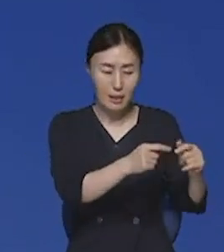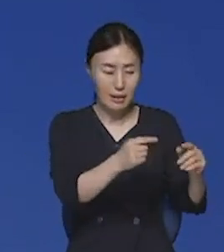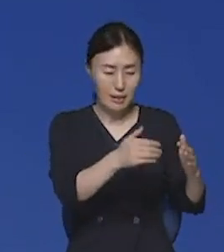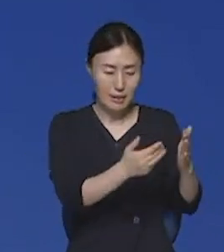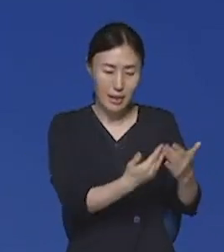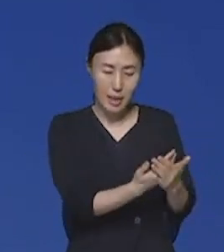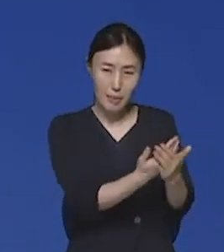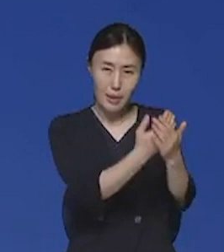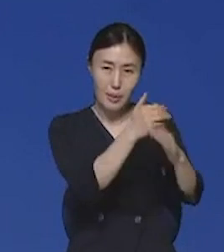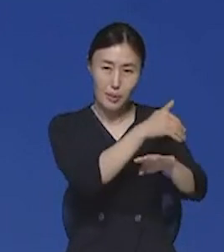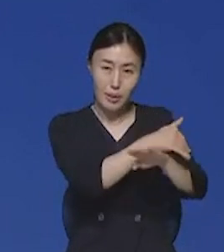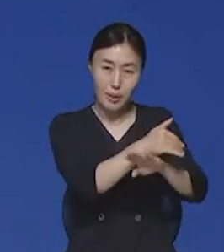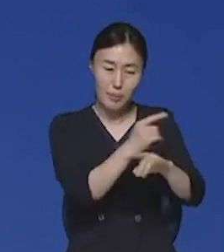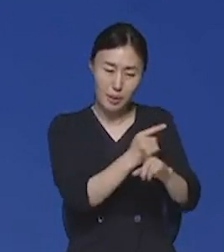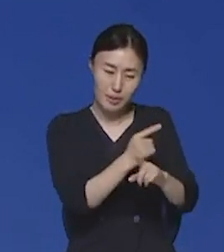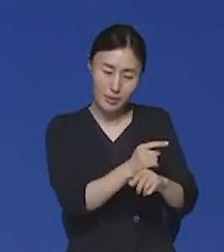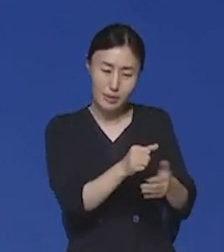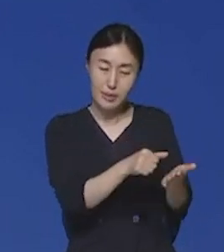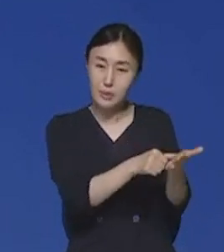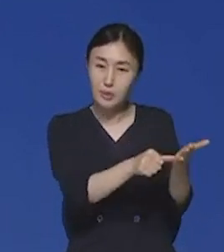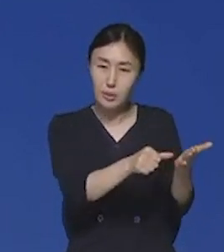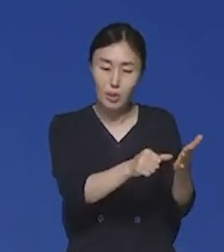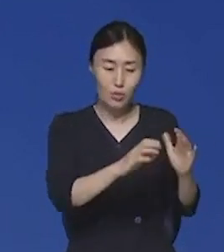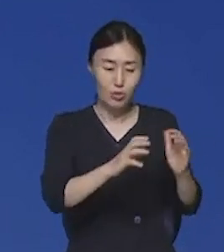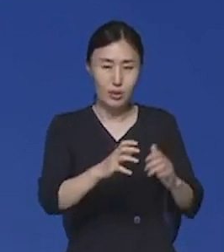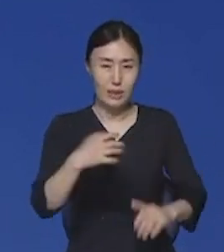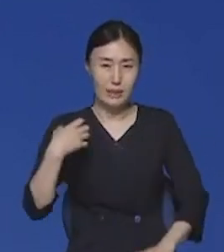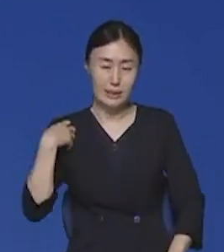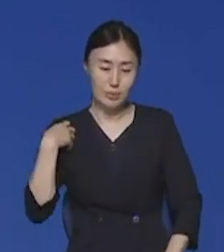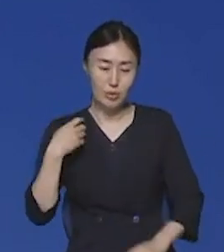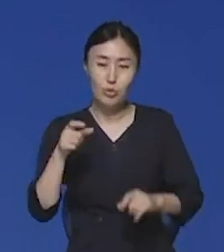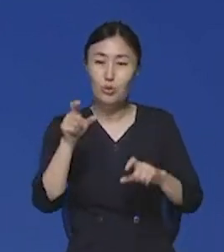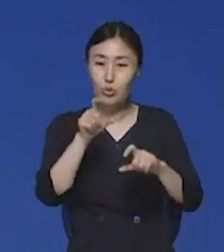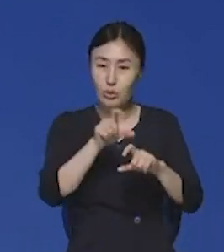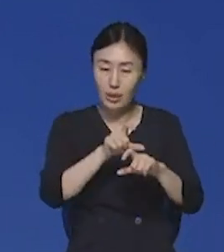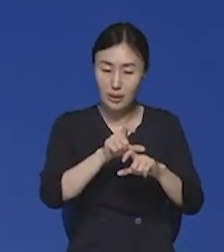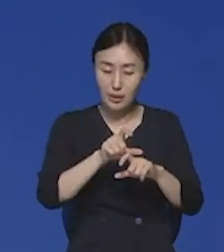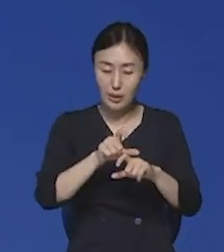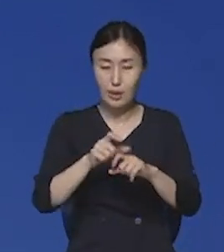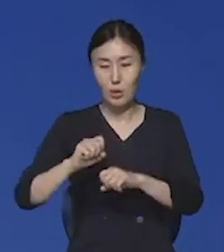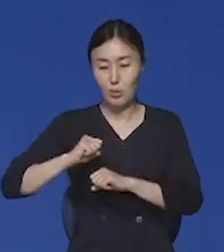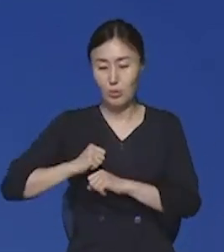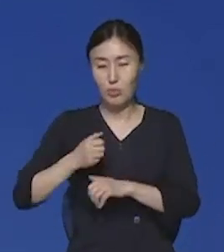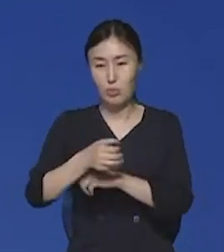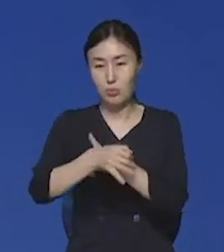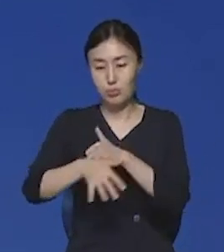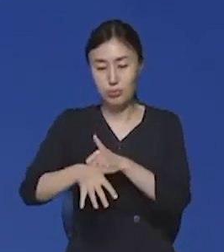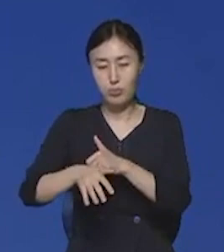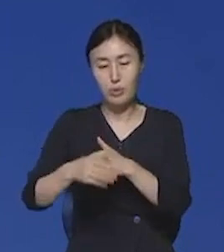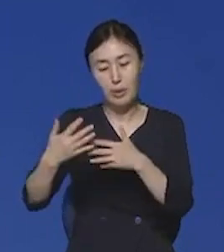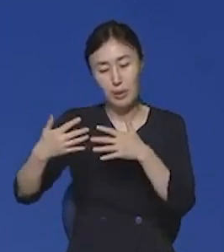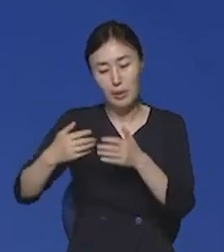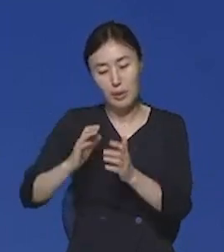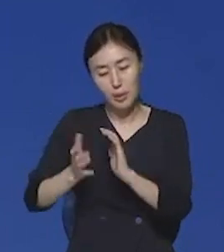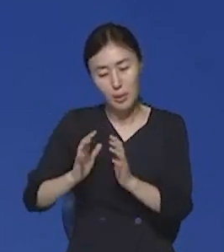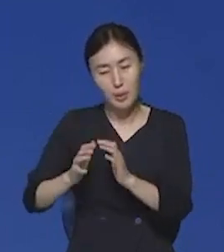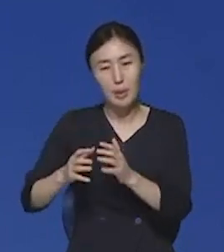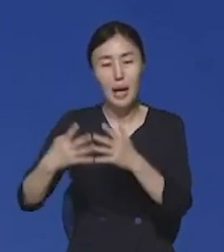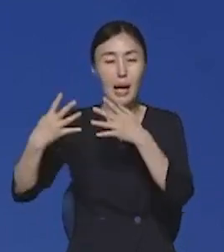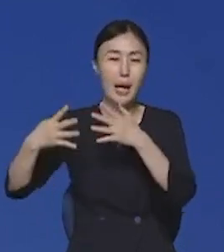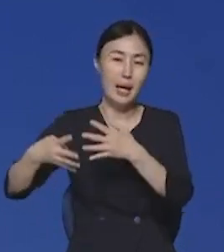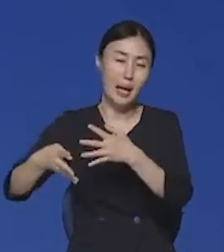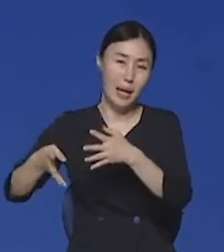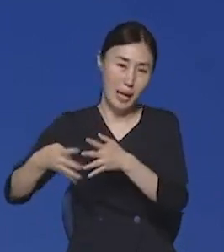변경이라고 하는 부분을 삭제하고 국가유무를 추가하는 방향으로 국방부와 수정을 합의했다고 밝혔습니다 다만